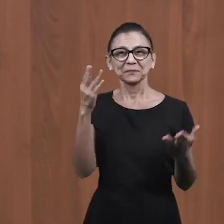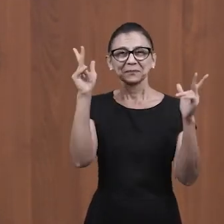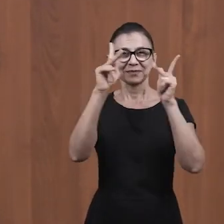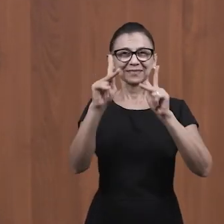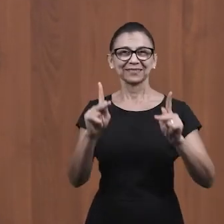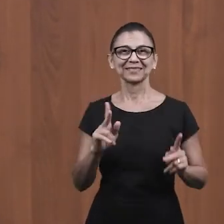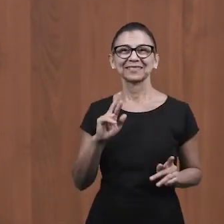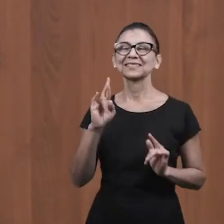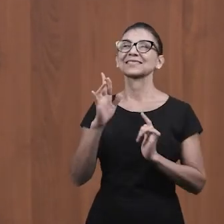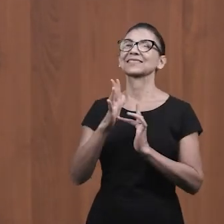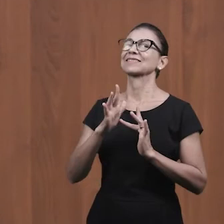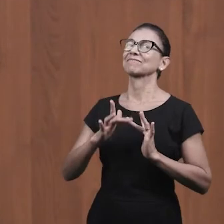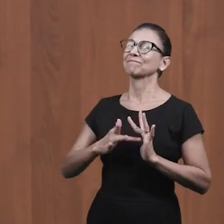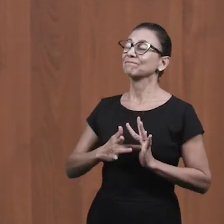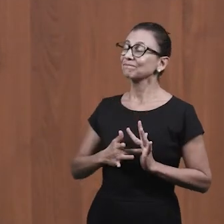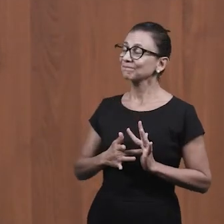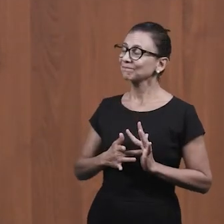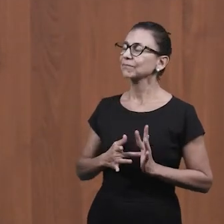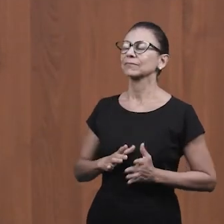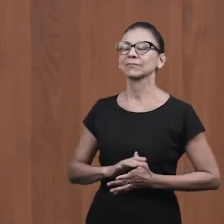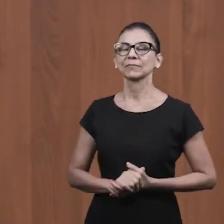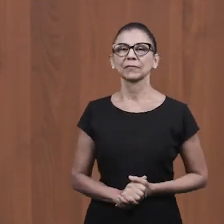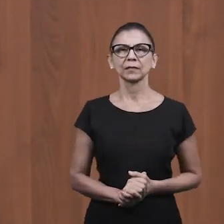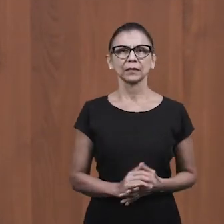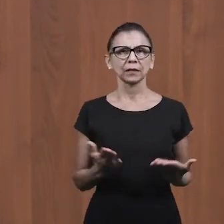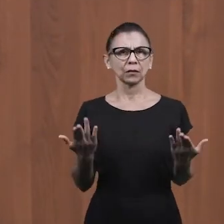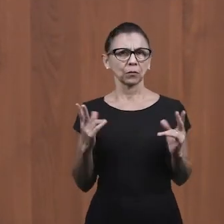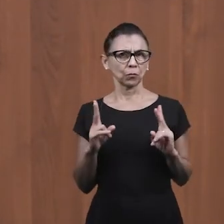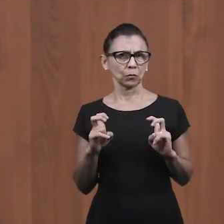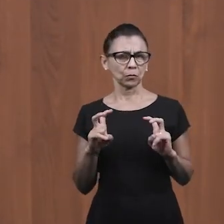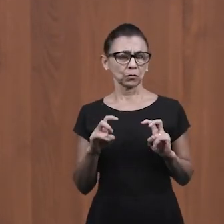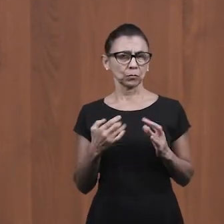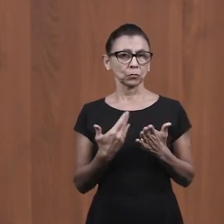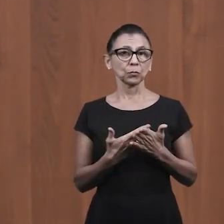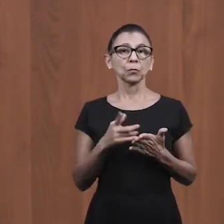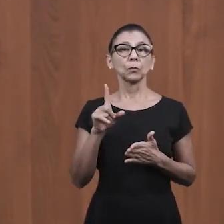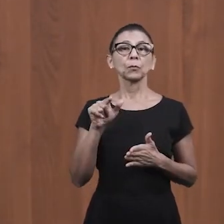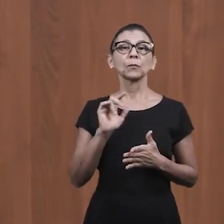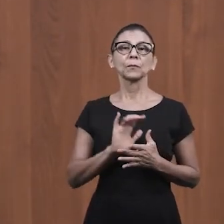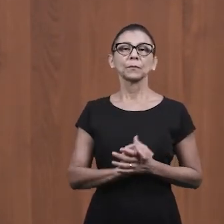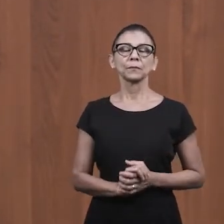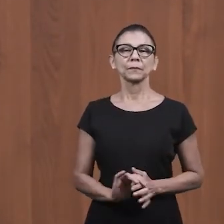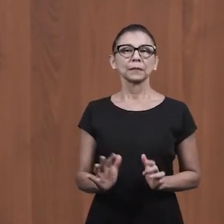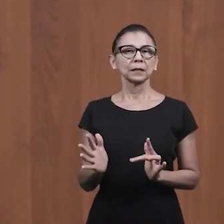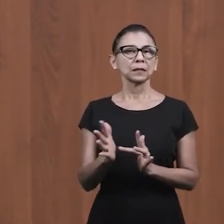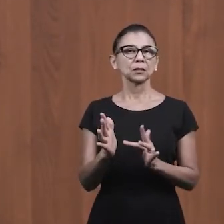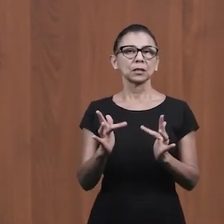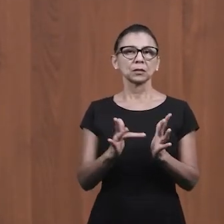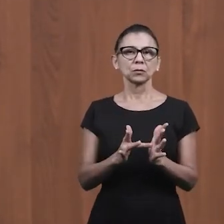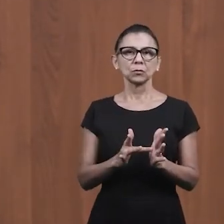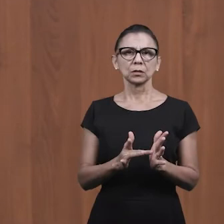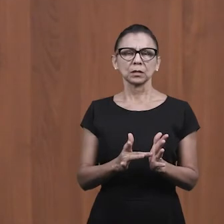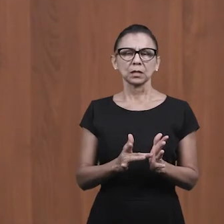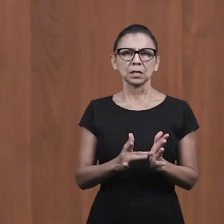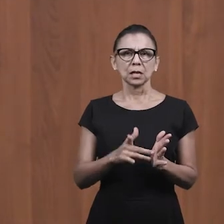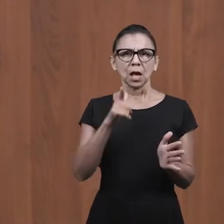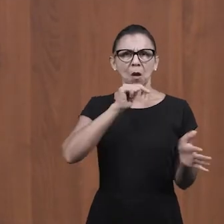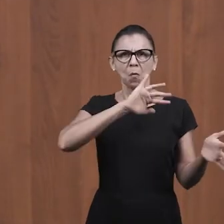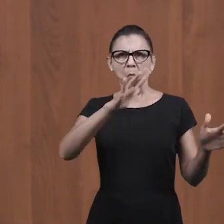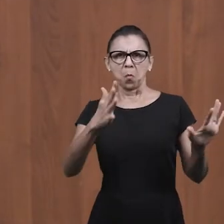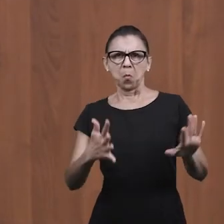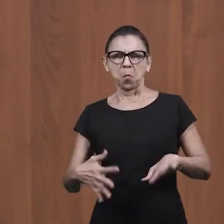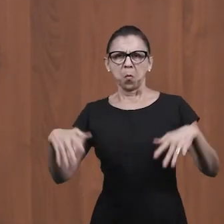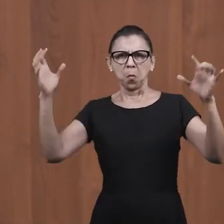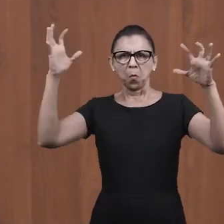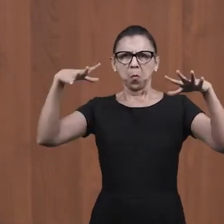et adolescents, dans la paix du Seigneur Jésus. Le sujet de notre étude est « Jésus